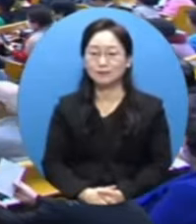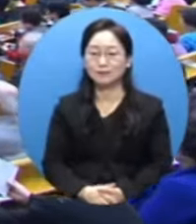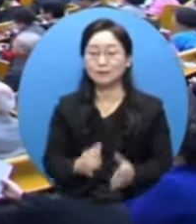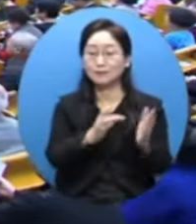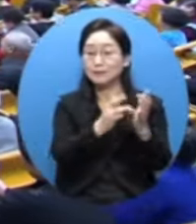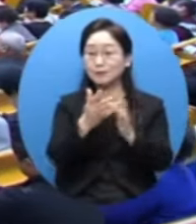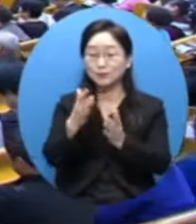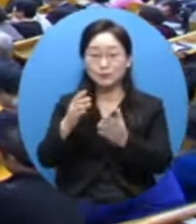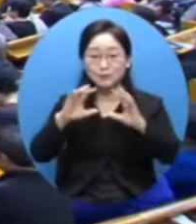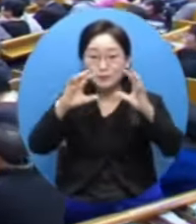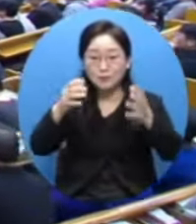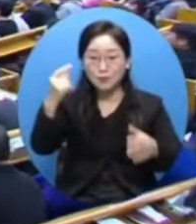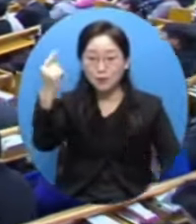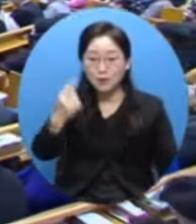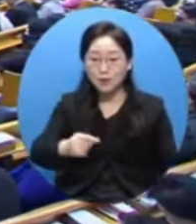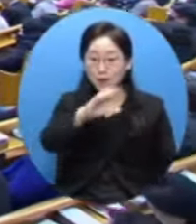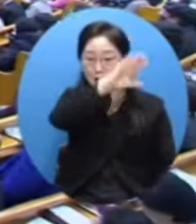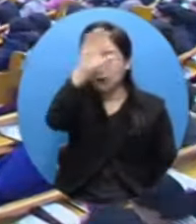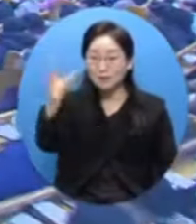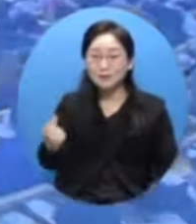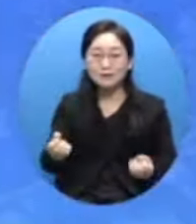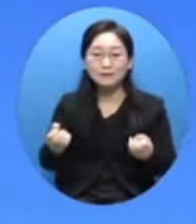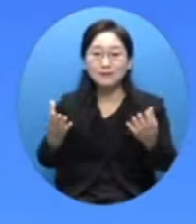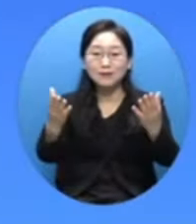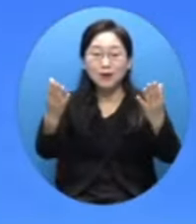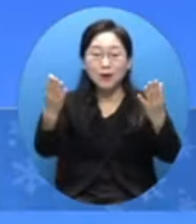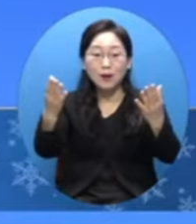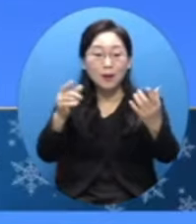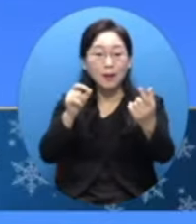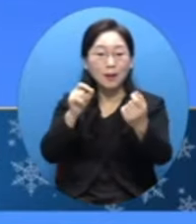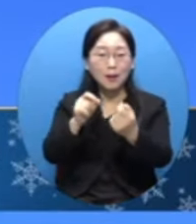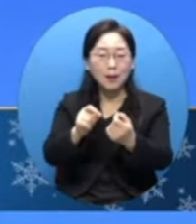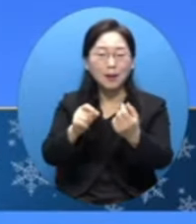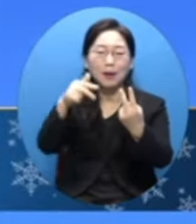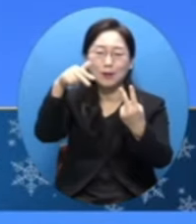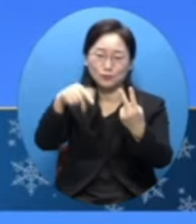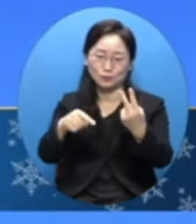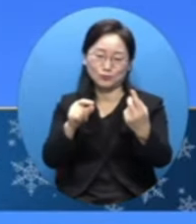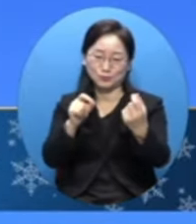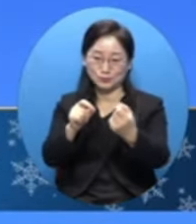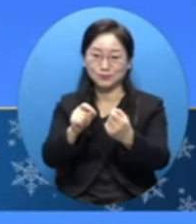예수님 이 땅에 오신 성탄절이 두 주 앞으로 성큼 다가왔습니다.